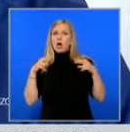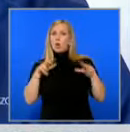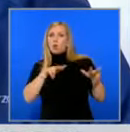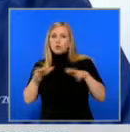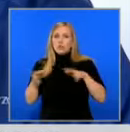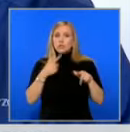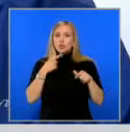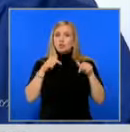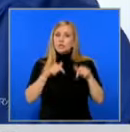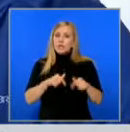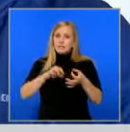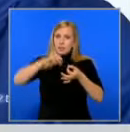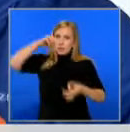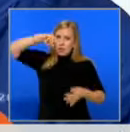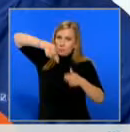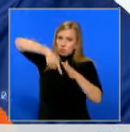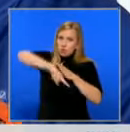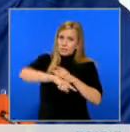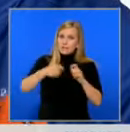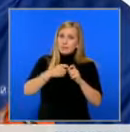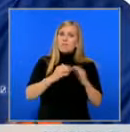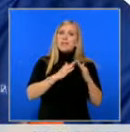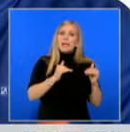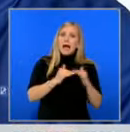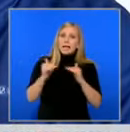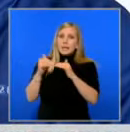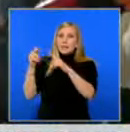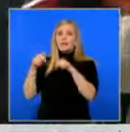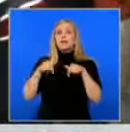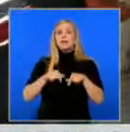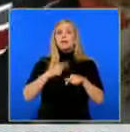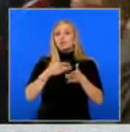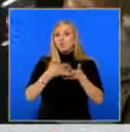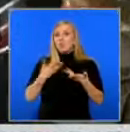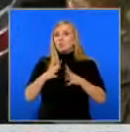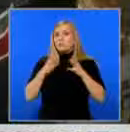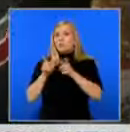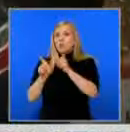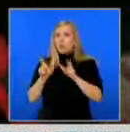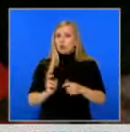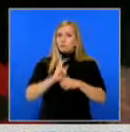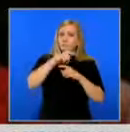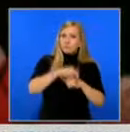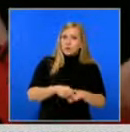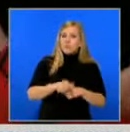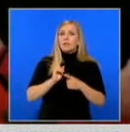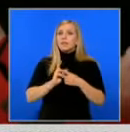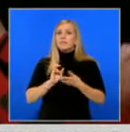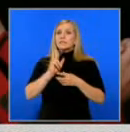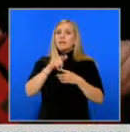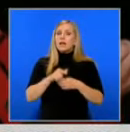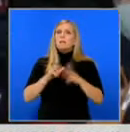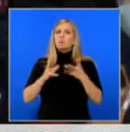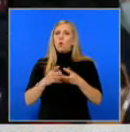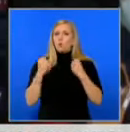лагери постъпателни които трябват понеже много хора влизат и трябва да се да се вкарат много